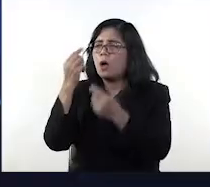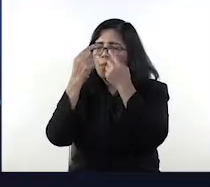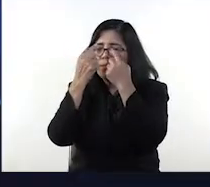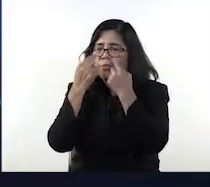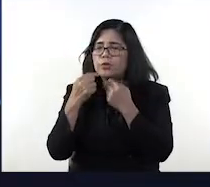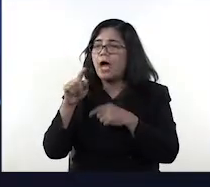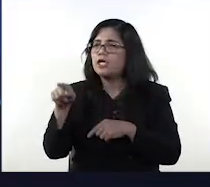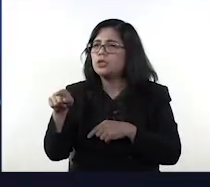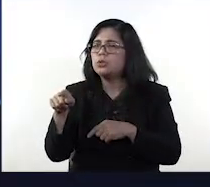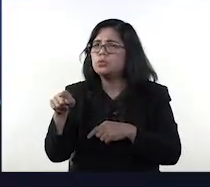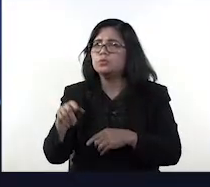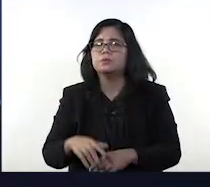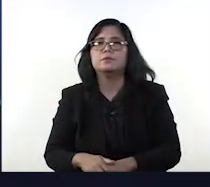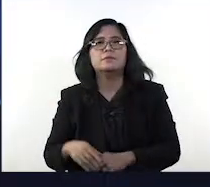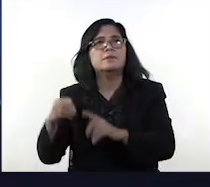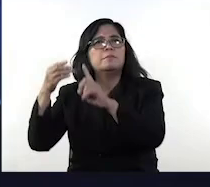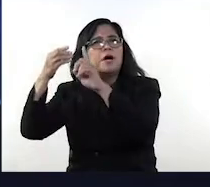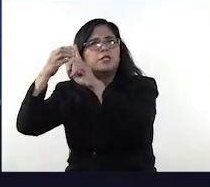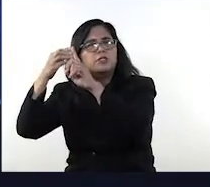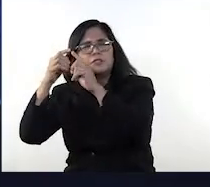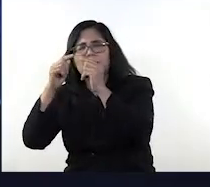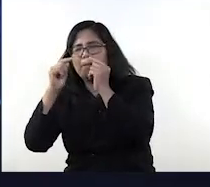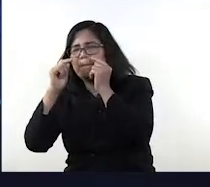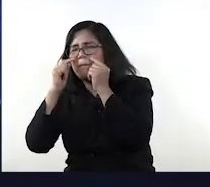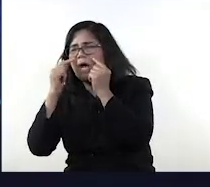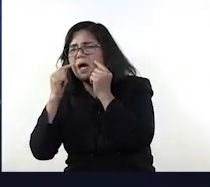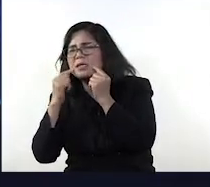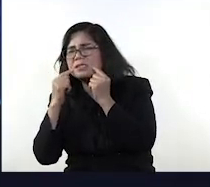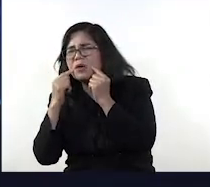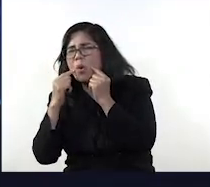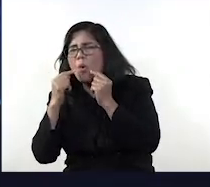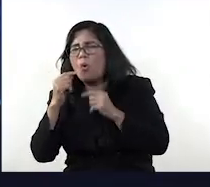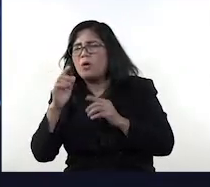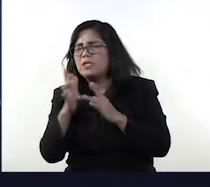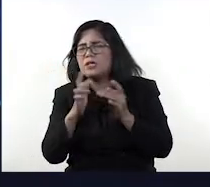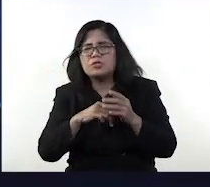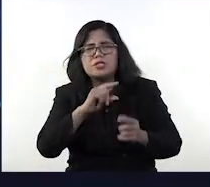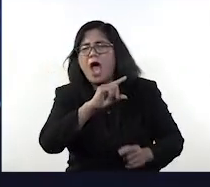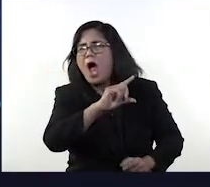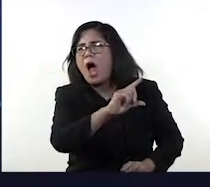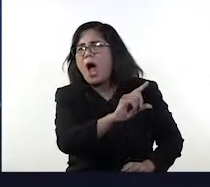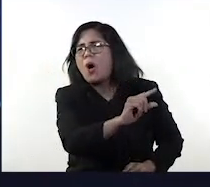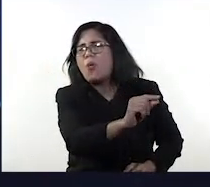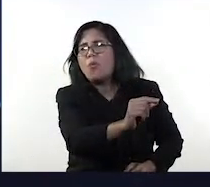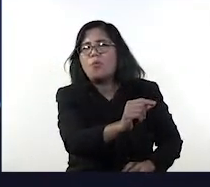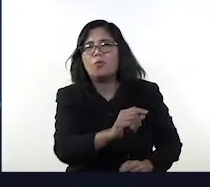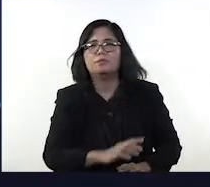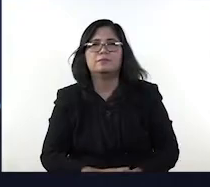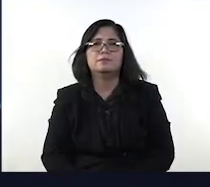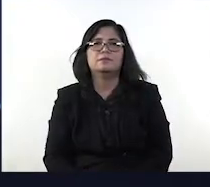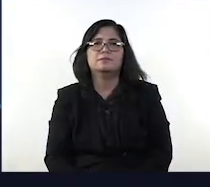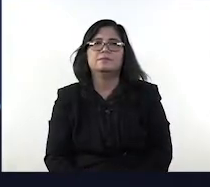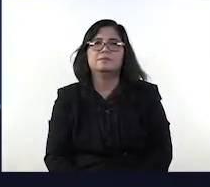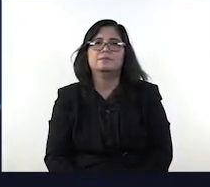nangis karena dia pikir sudah semakin jauh suara Yesus rasanya enggak ada orang yang peduli tapi dia tetap percaya dia tetap beriman